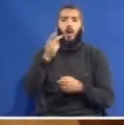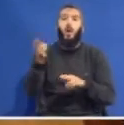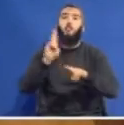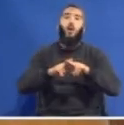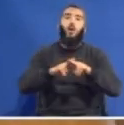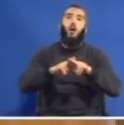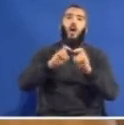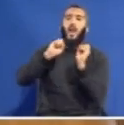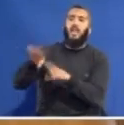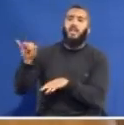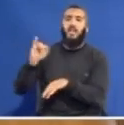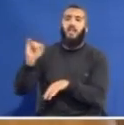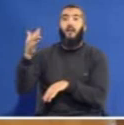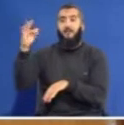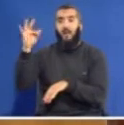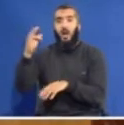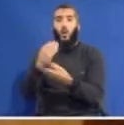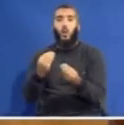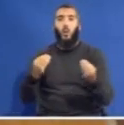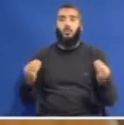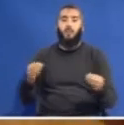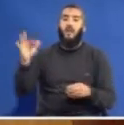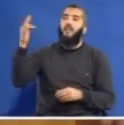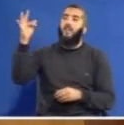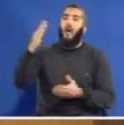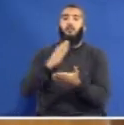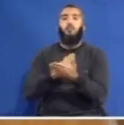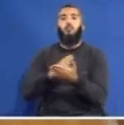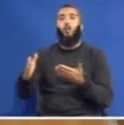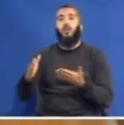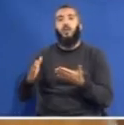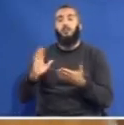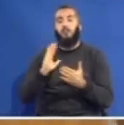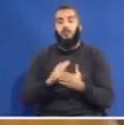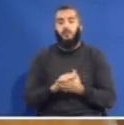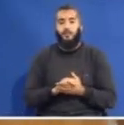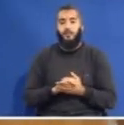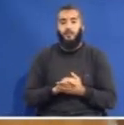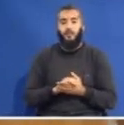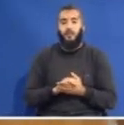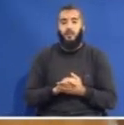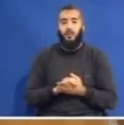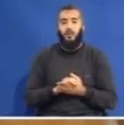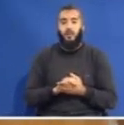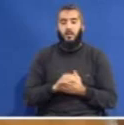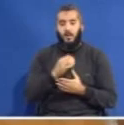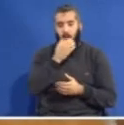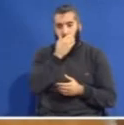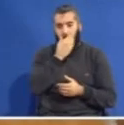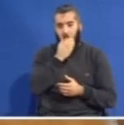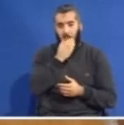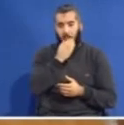أخوه، خلى أولاده، خلاص أخوه راه يناصفه، معناه مشاطرة الأرض هذه، الأرض هذه